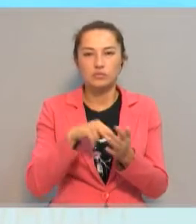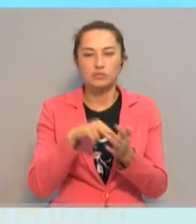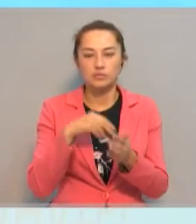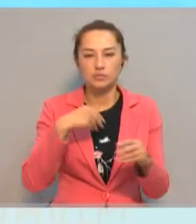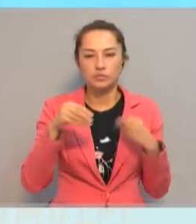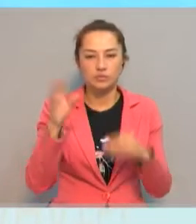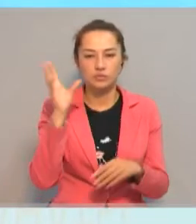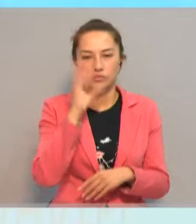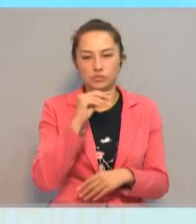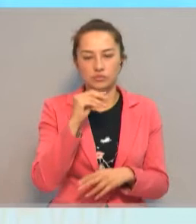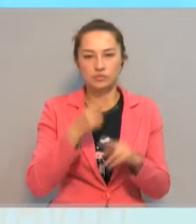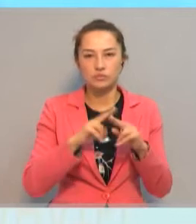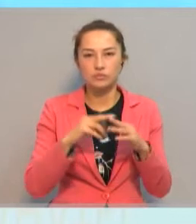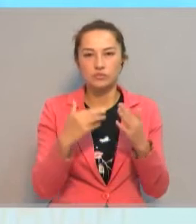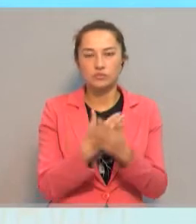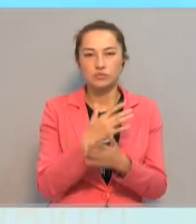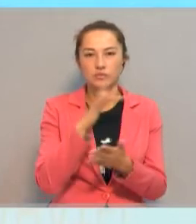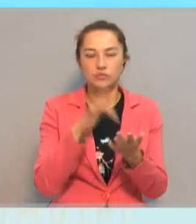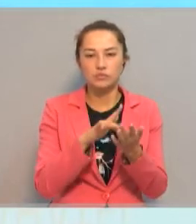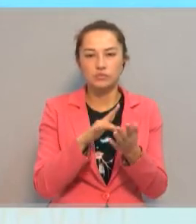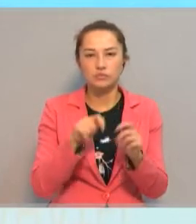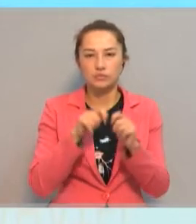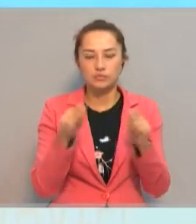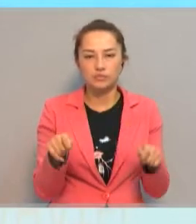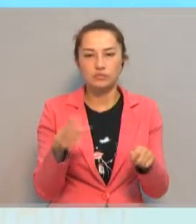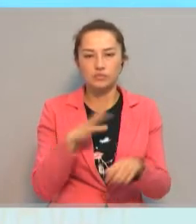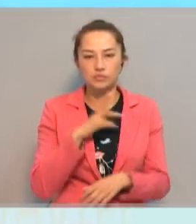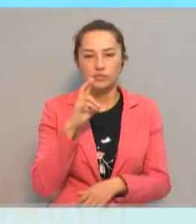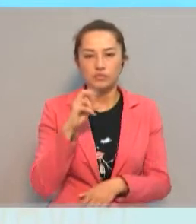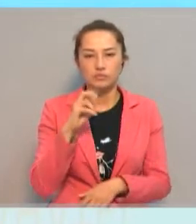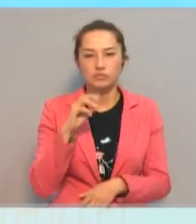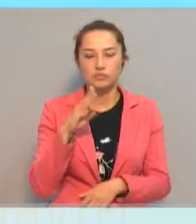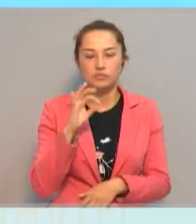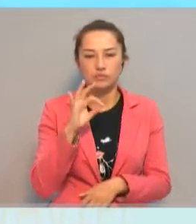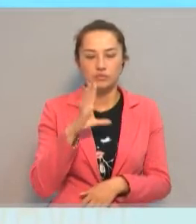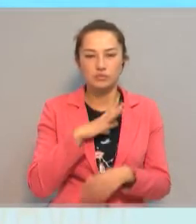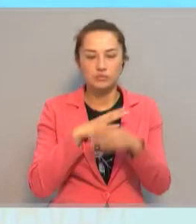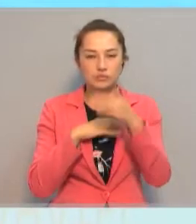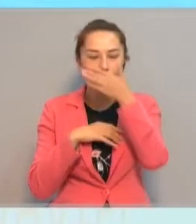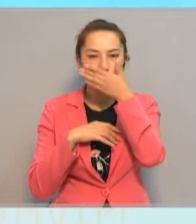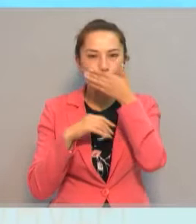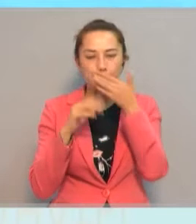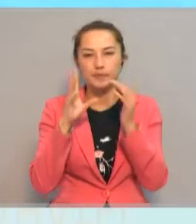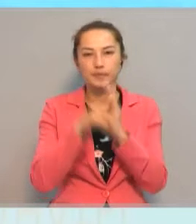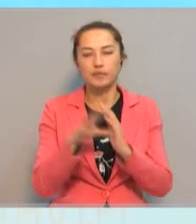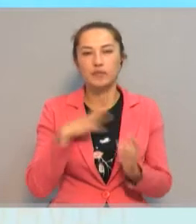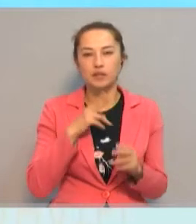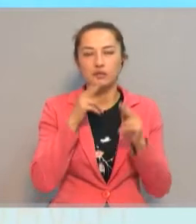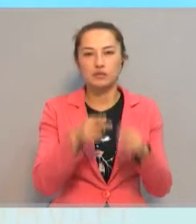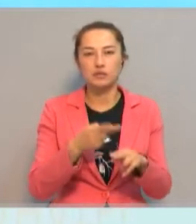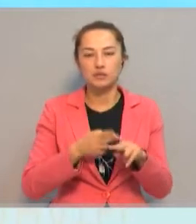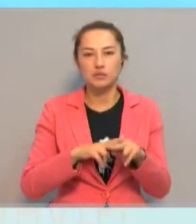сатып алуға болады. Су жаңа сауда орталығының ашылу салтанатына Бебетто компаниясының президенті Хакан Окиай келді.